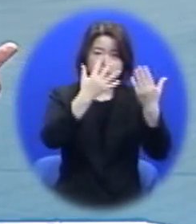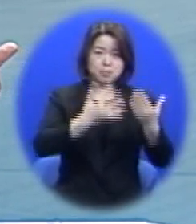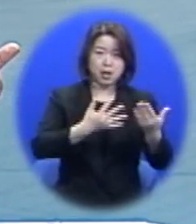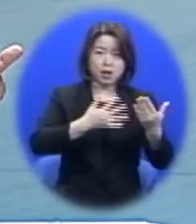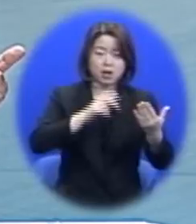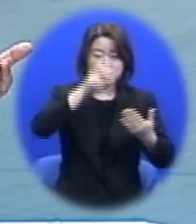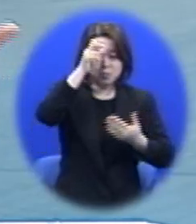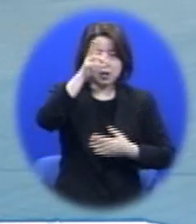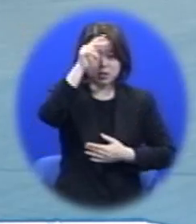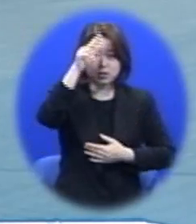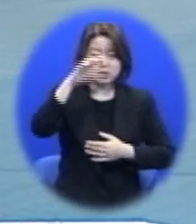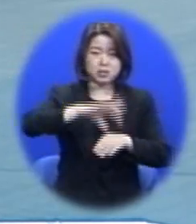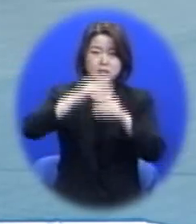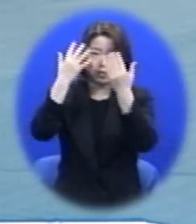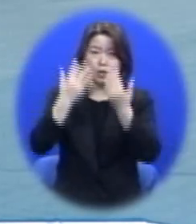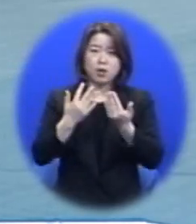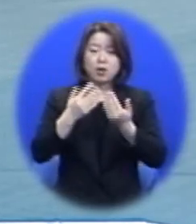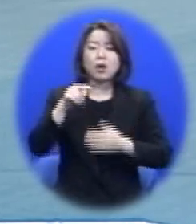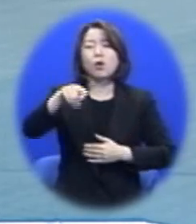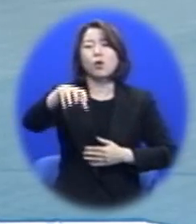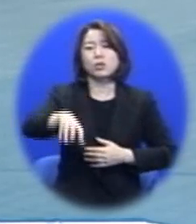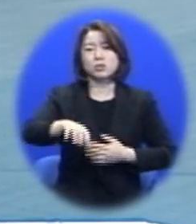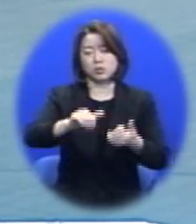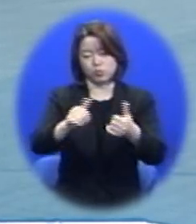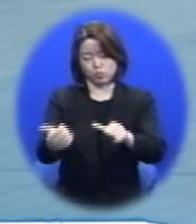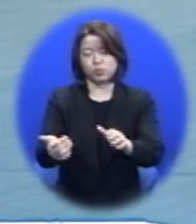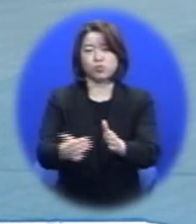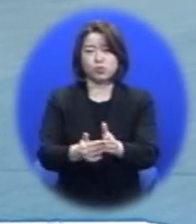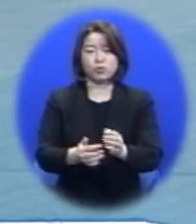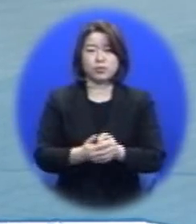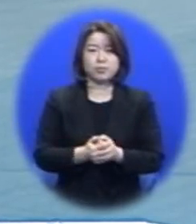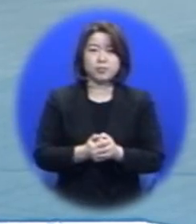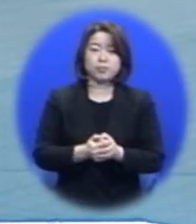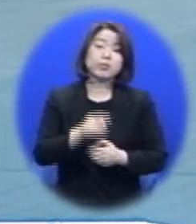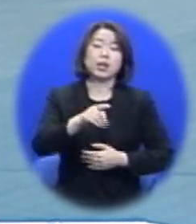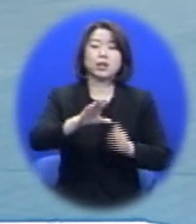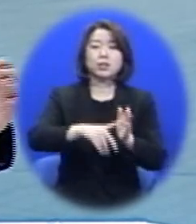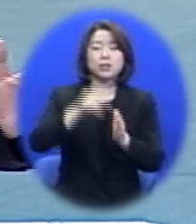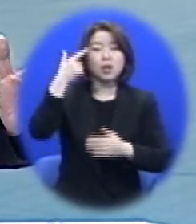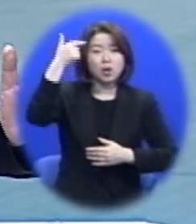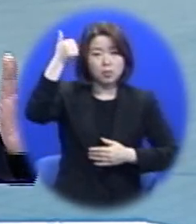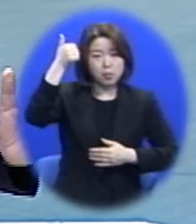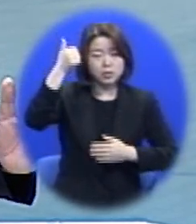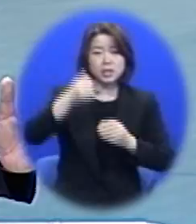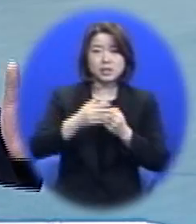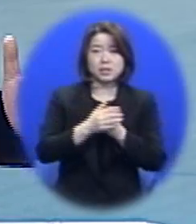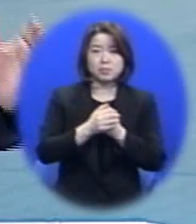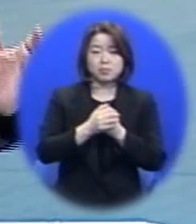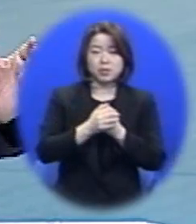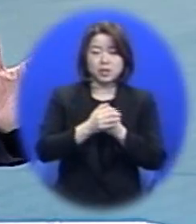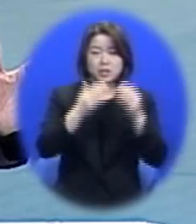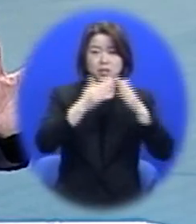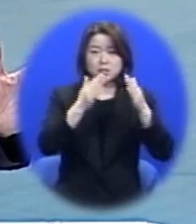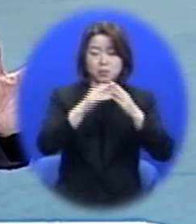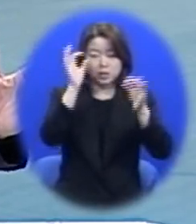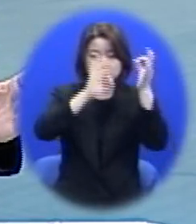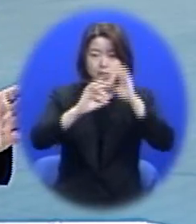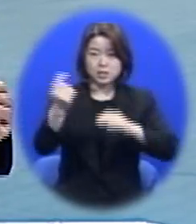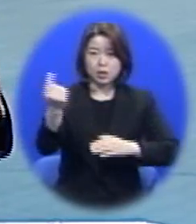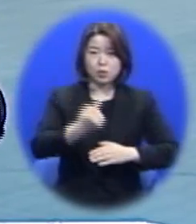그리고는 거기서 돌아가셨습니다. 그때 목사님의 집을 찾아온 산정현 교회 성도들 한 20여